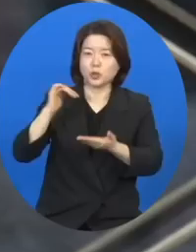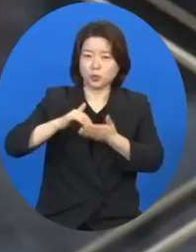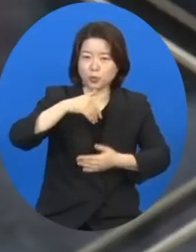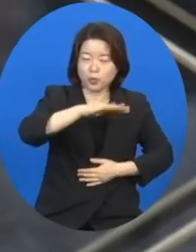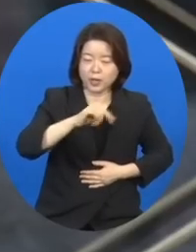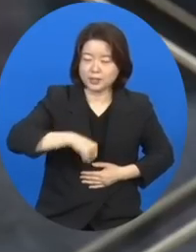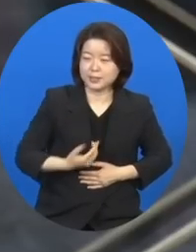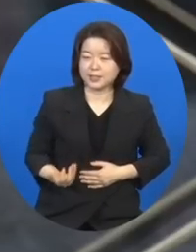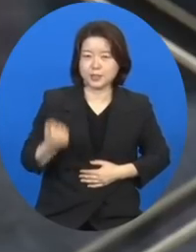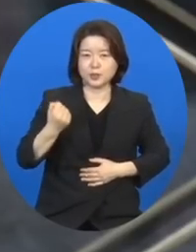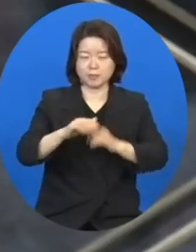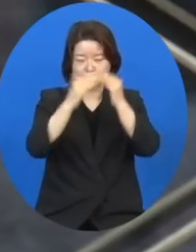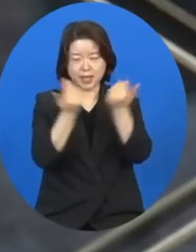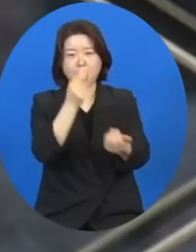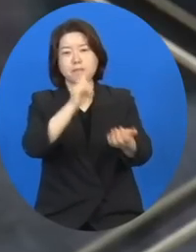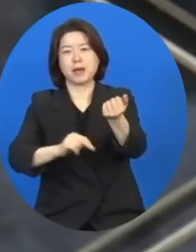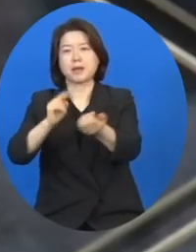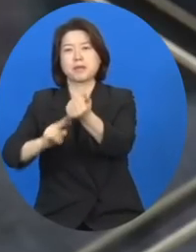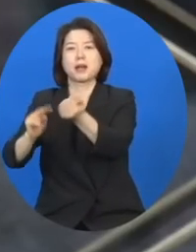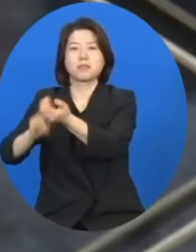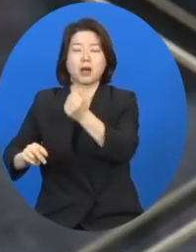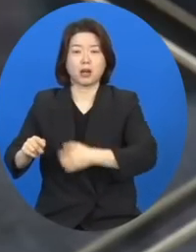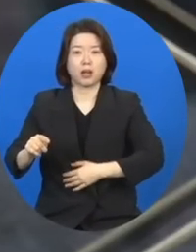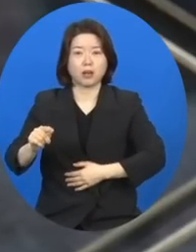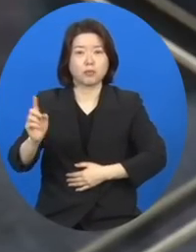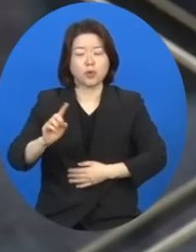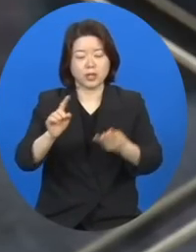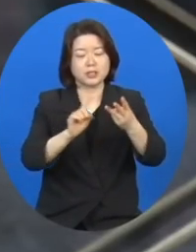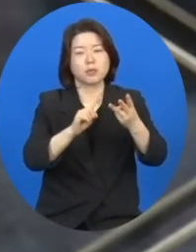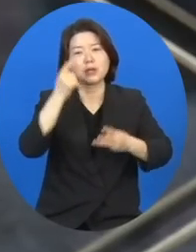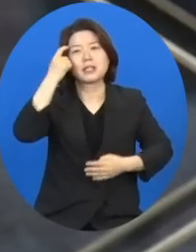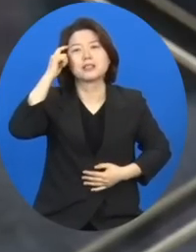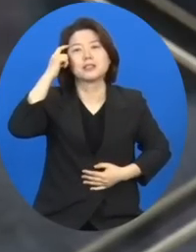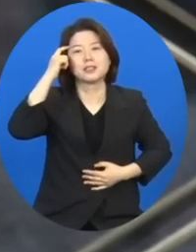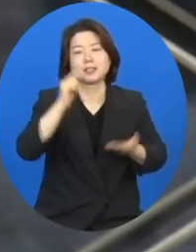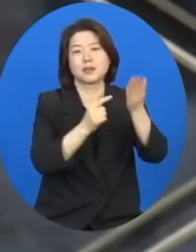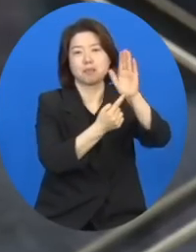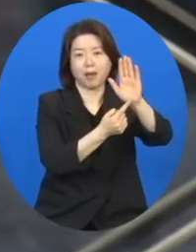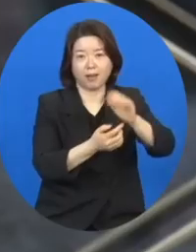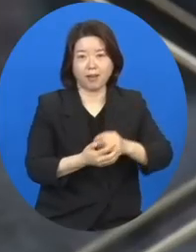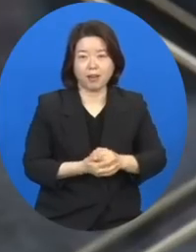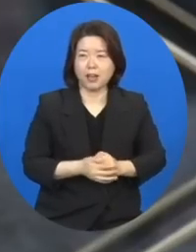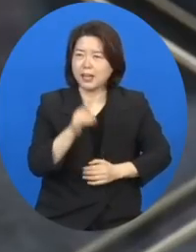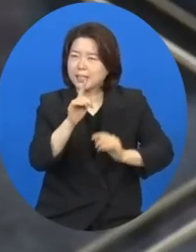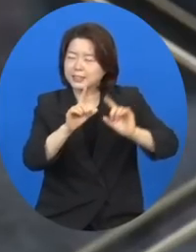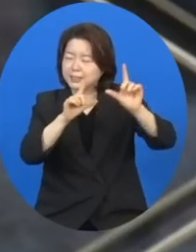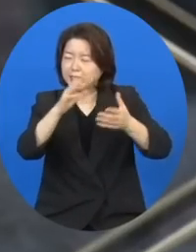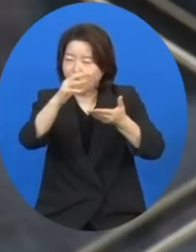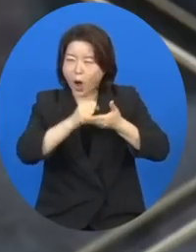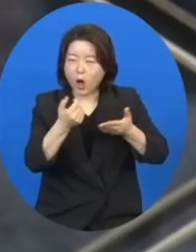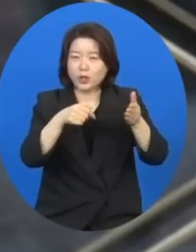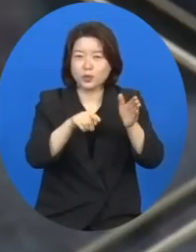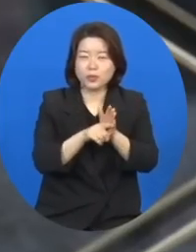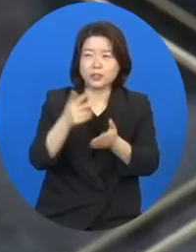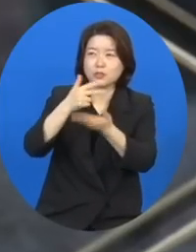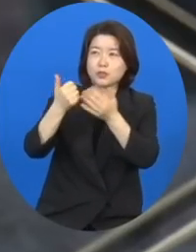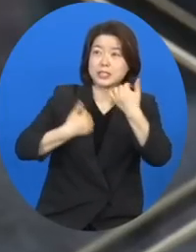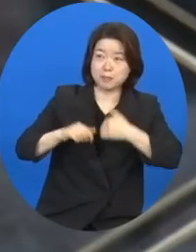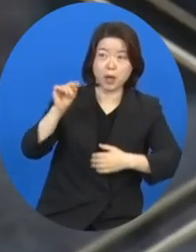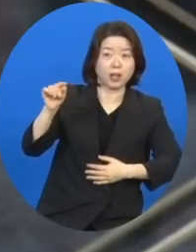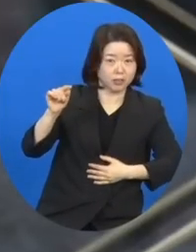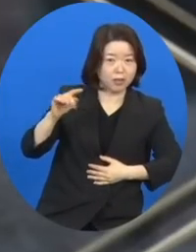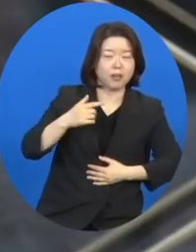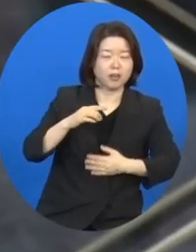소유를 다 팔아서, 뭐죠? 의지가 발동되는 겁니다. 그 나라를 얻기 위하여서 주님이 기뻐하신 것이라면